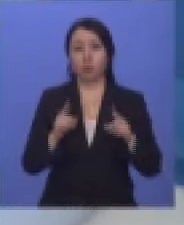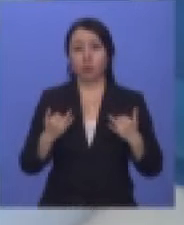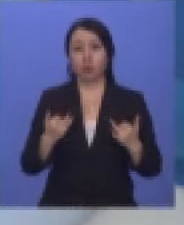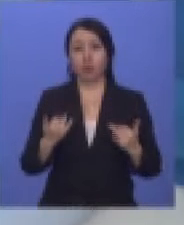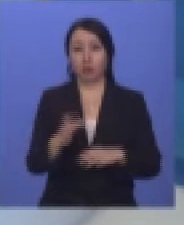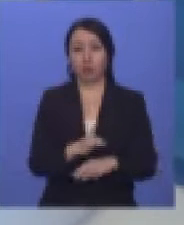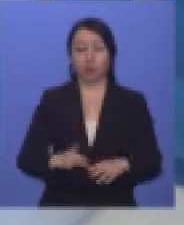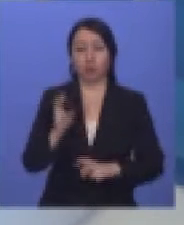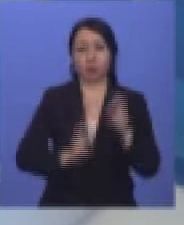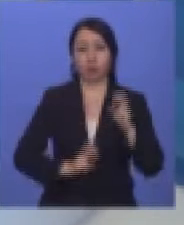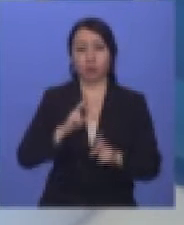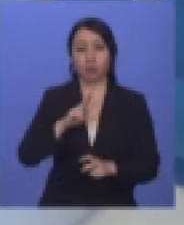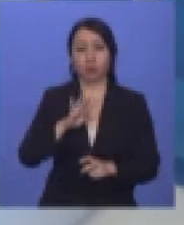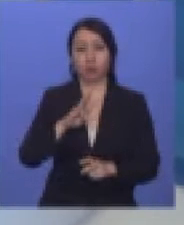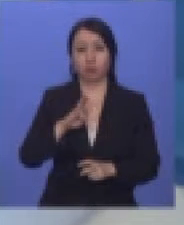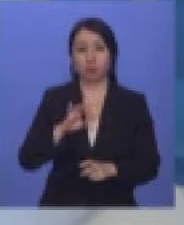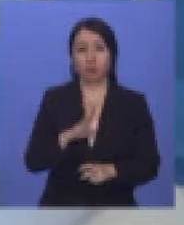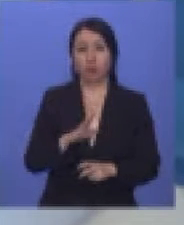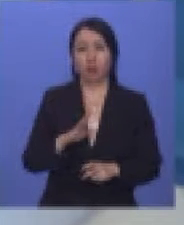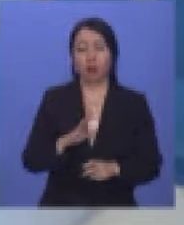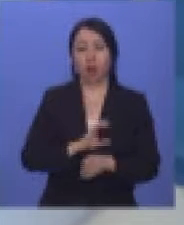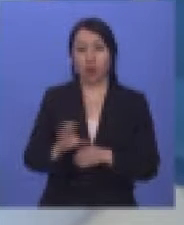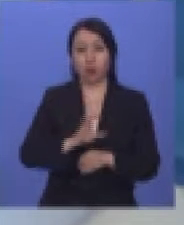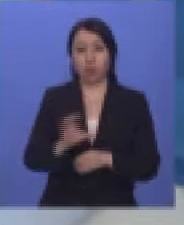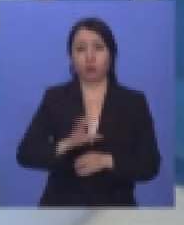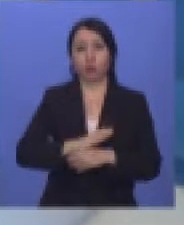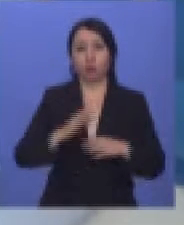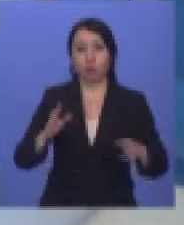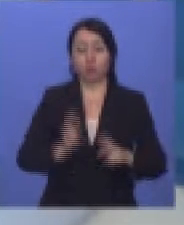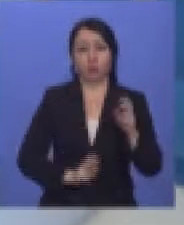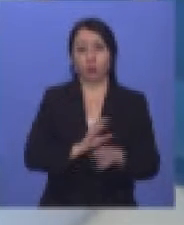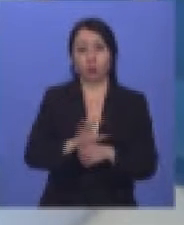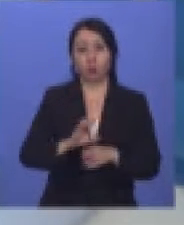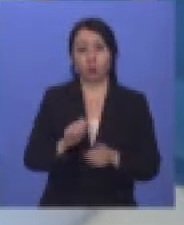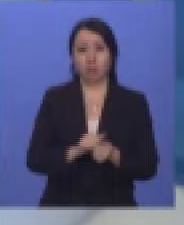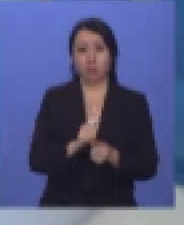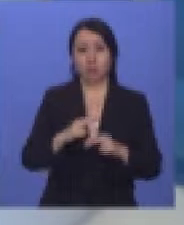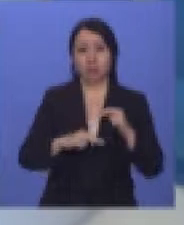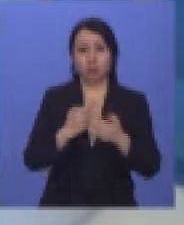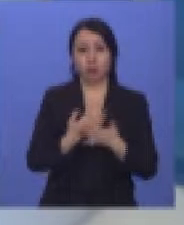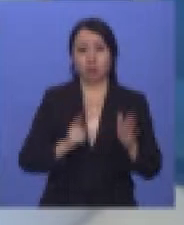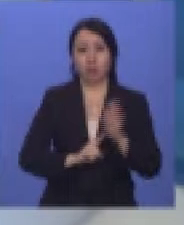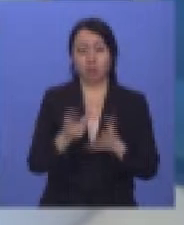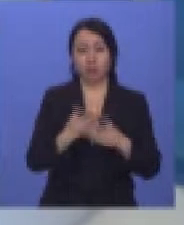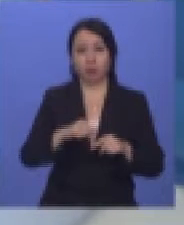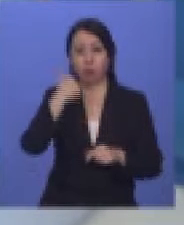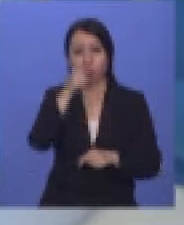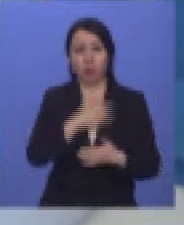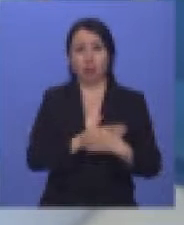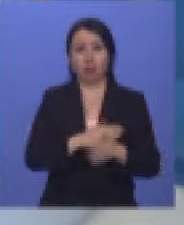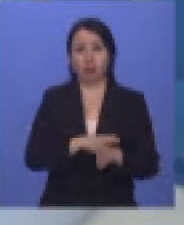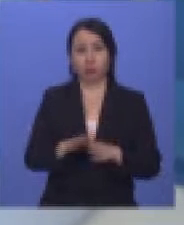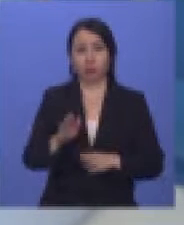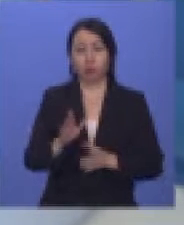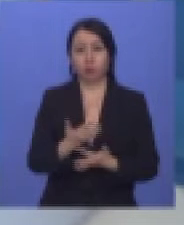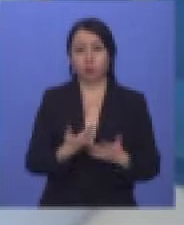Уникальное для нашего региона предприятие ТО «Микс Универсал» наращивает обороты. Завод по производству сухих строительных смесей запущен весной этого года